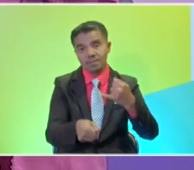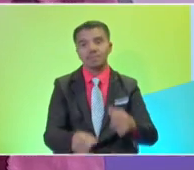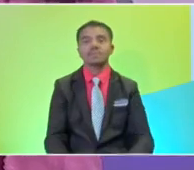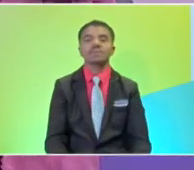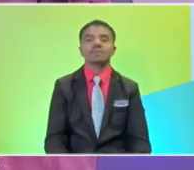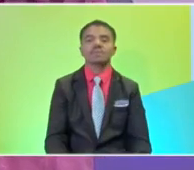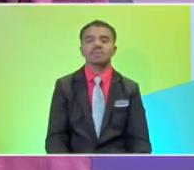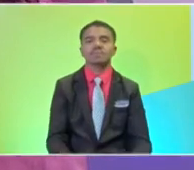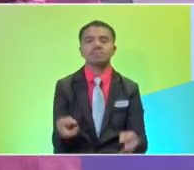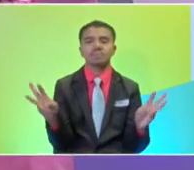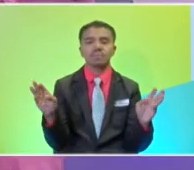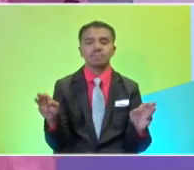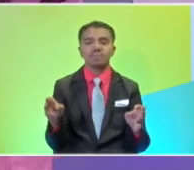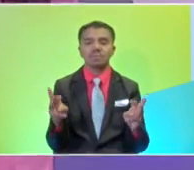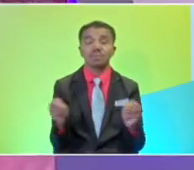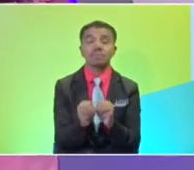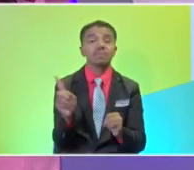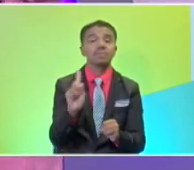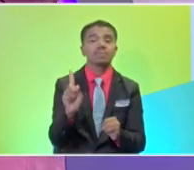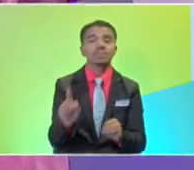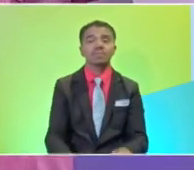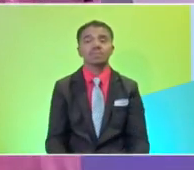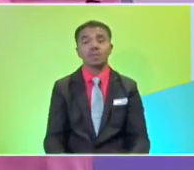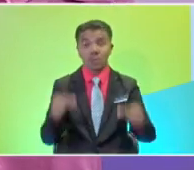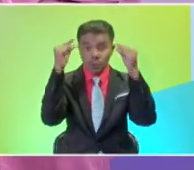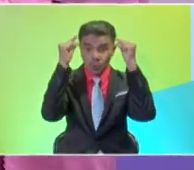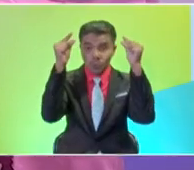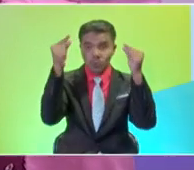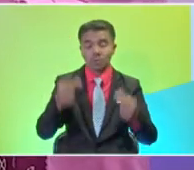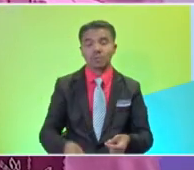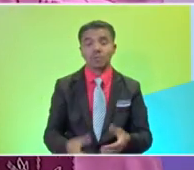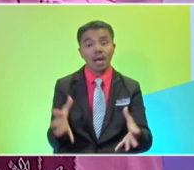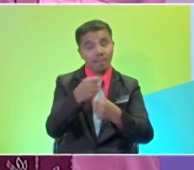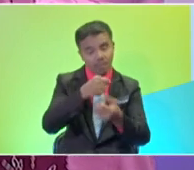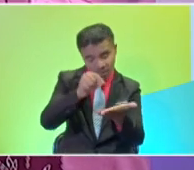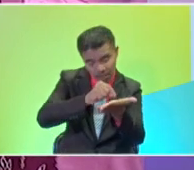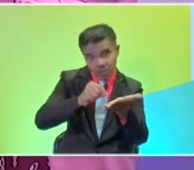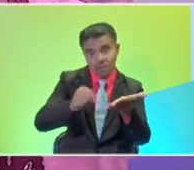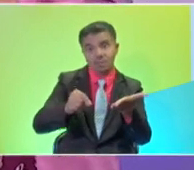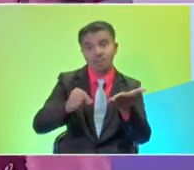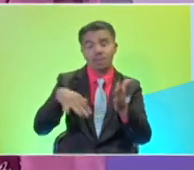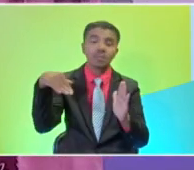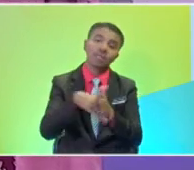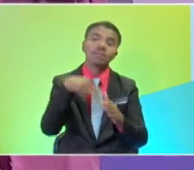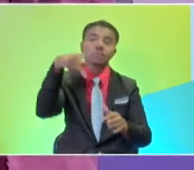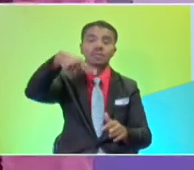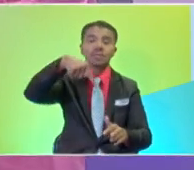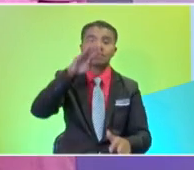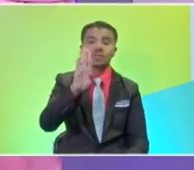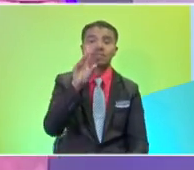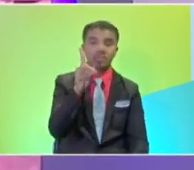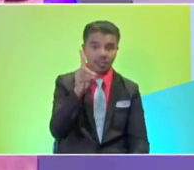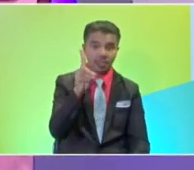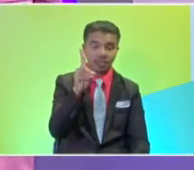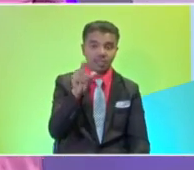bagaimana guru-guru Dapat merekodkan ya perkembangan murid dalam pentaksiran bilik darjah dan pelaporan yang nak diberi kepada